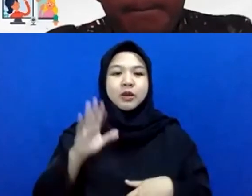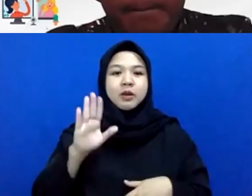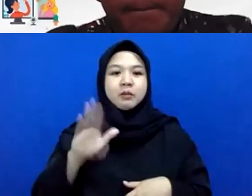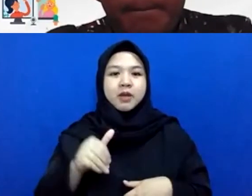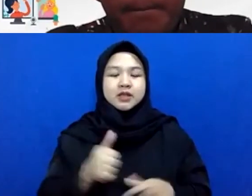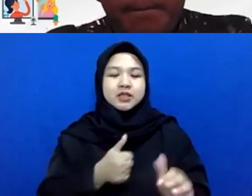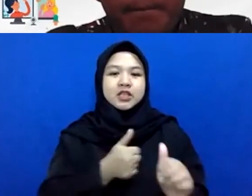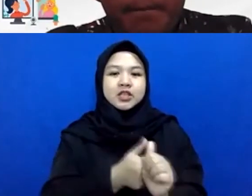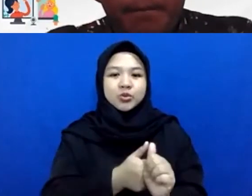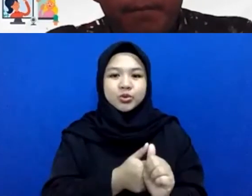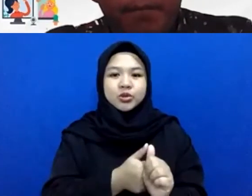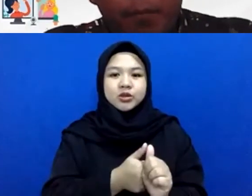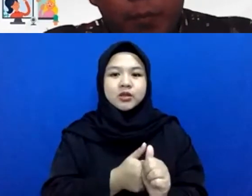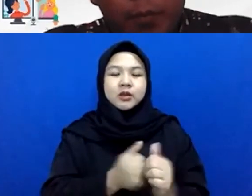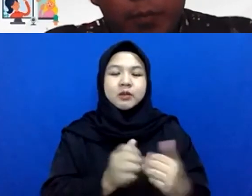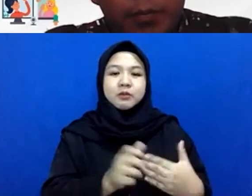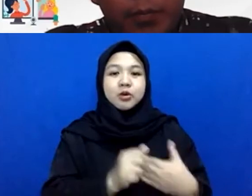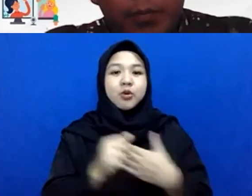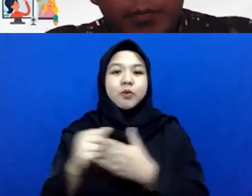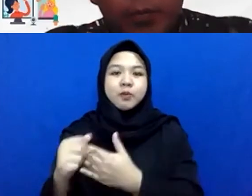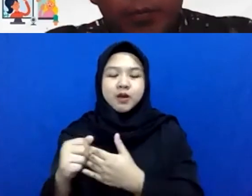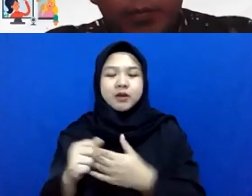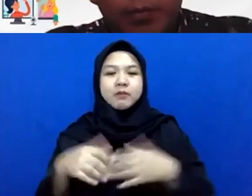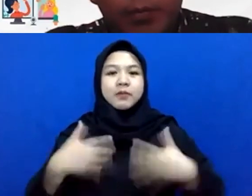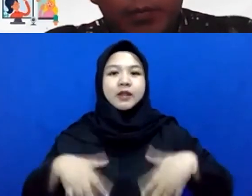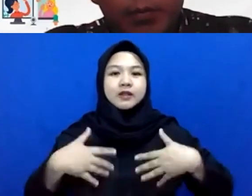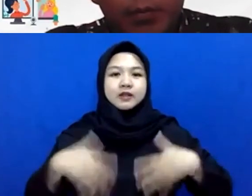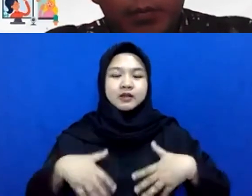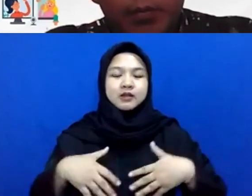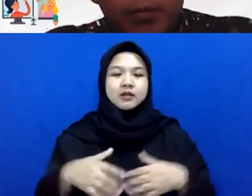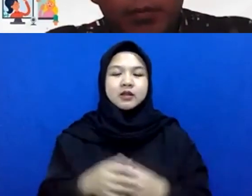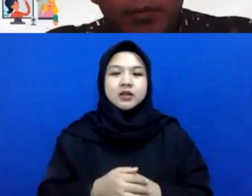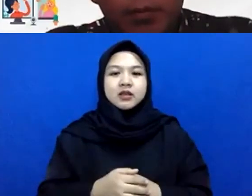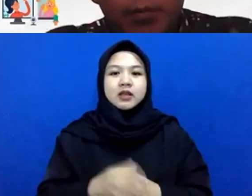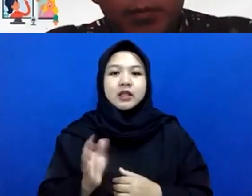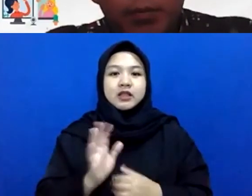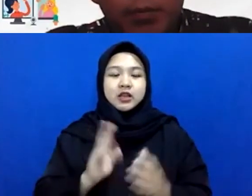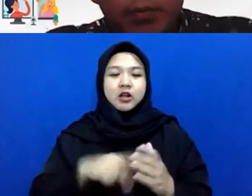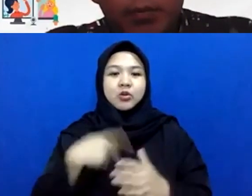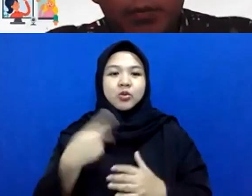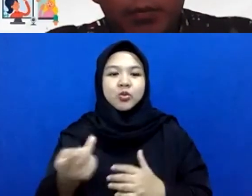mengikuti pedoman, tentunya pedoman praktikum, tidak keluar dari